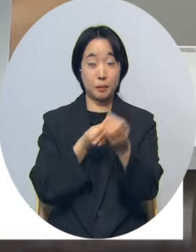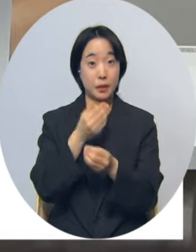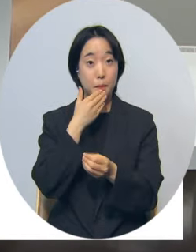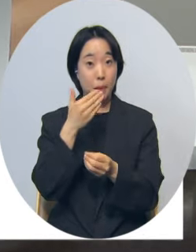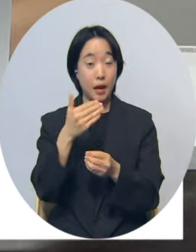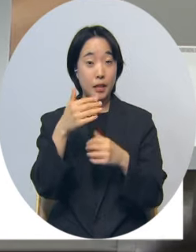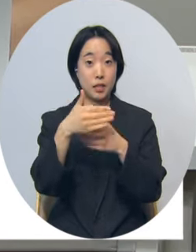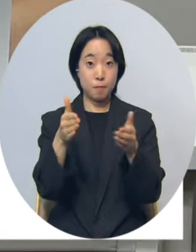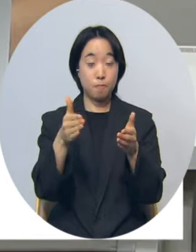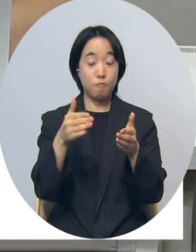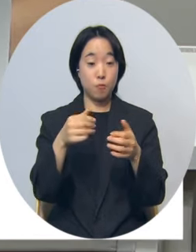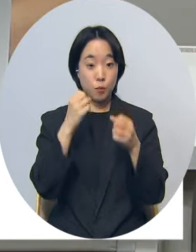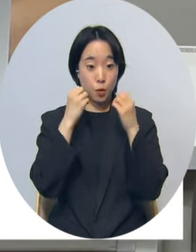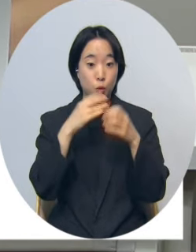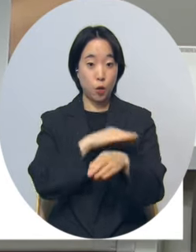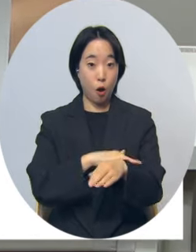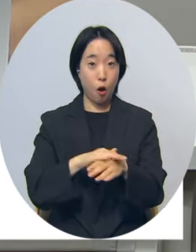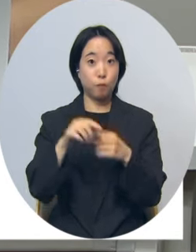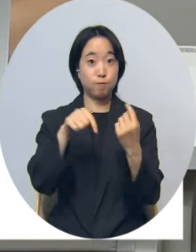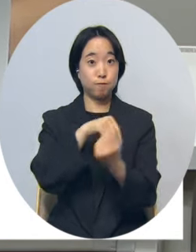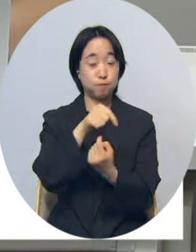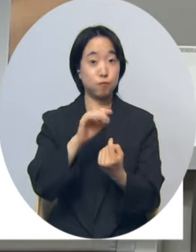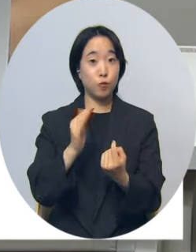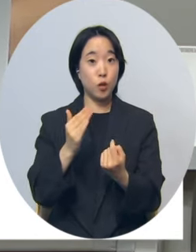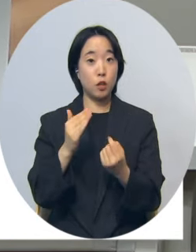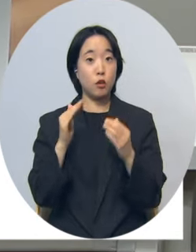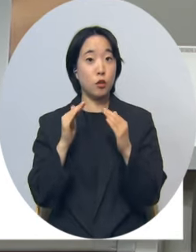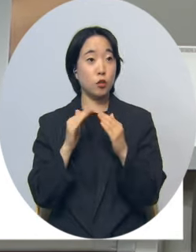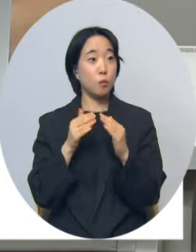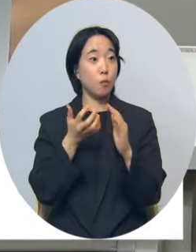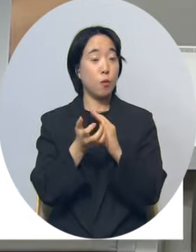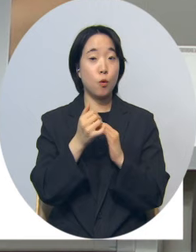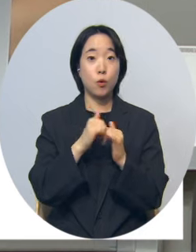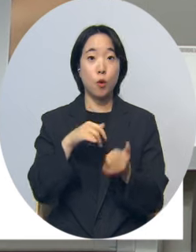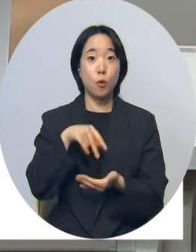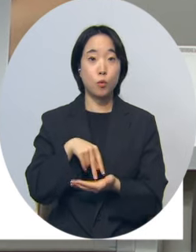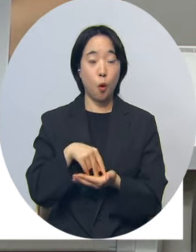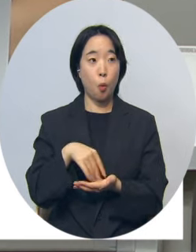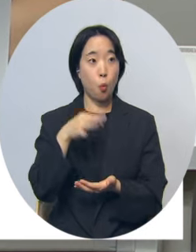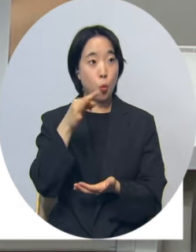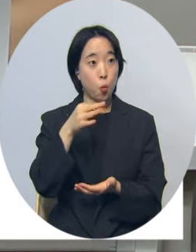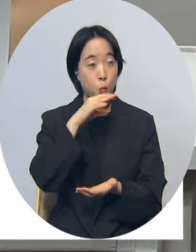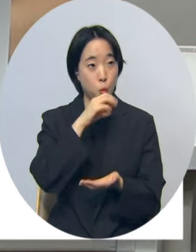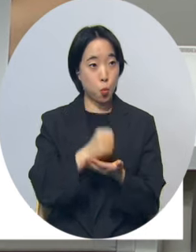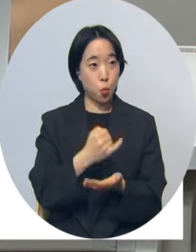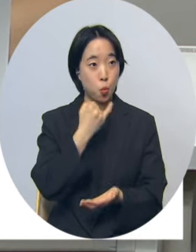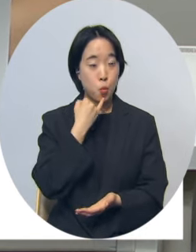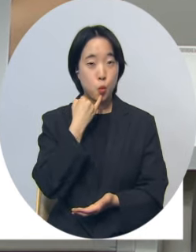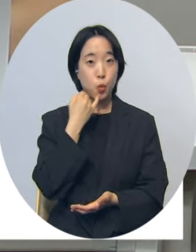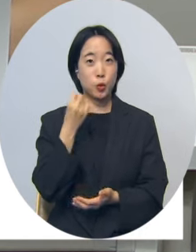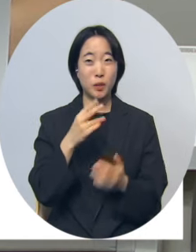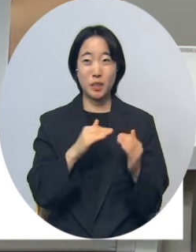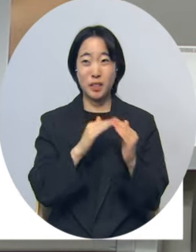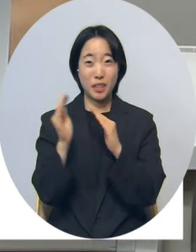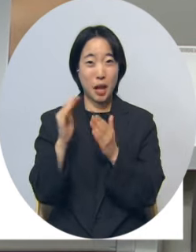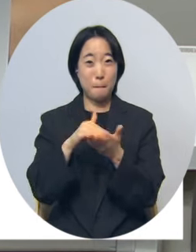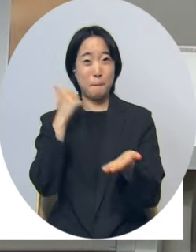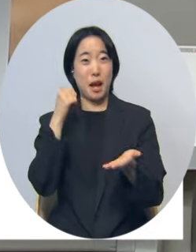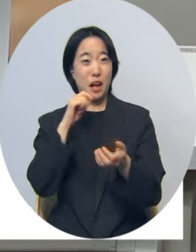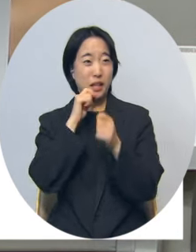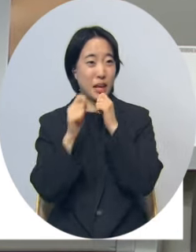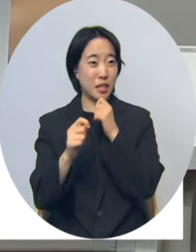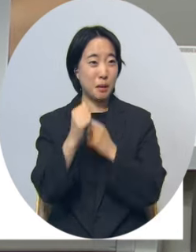임차인들은 원하는 입지의 임대주택에서 적정 수준의 임대료를 내고 이사 걱정, 전세 사기 걱정